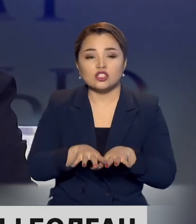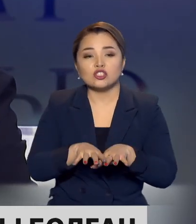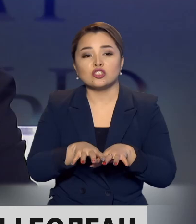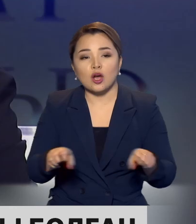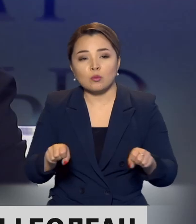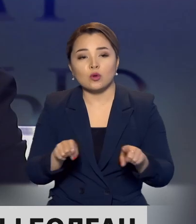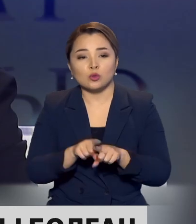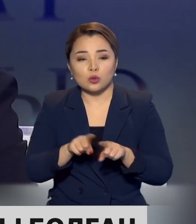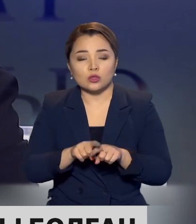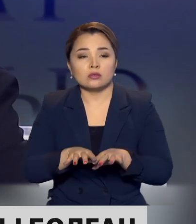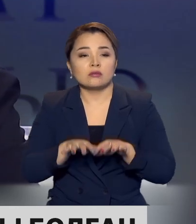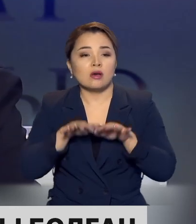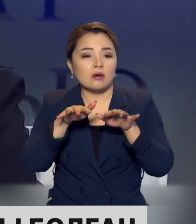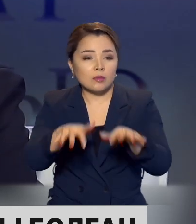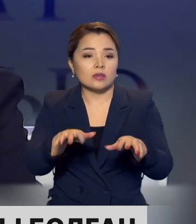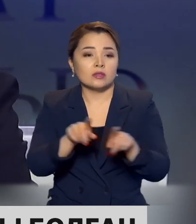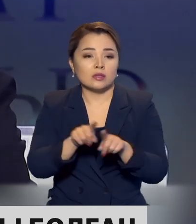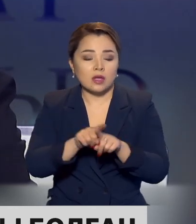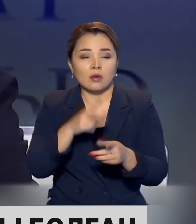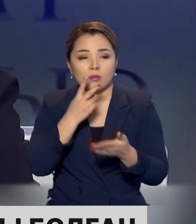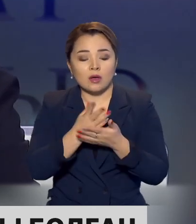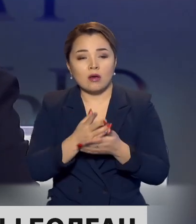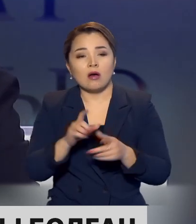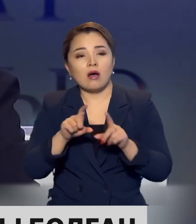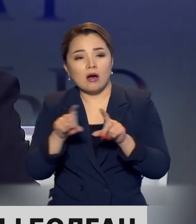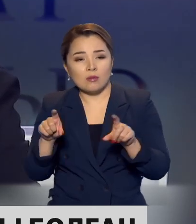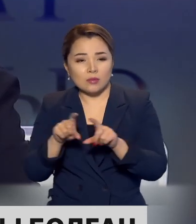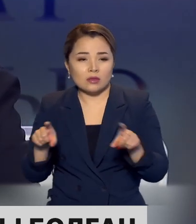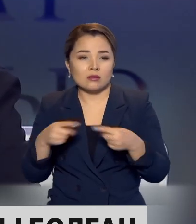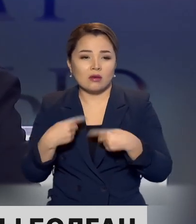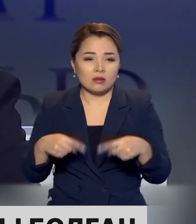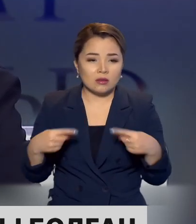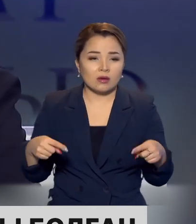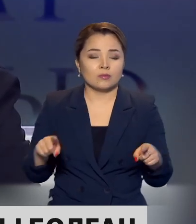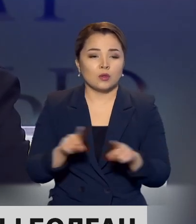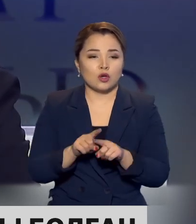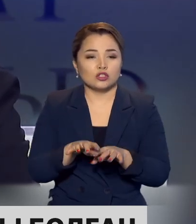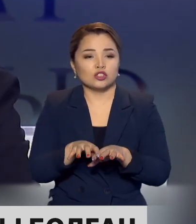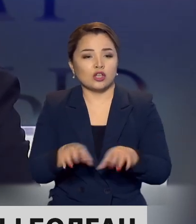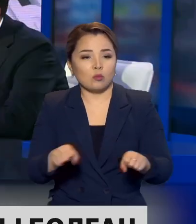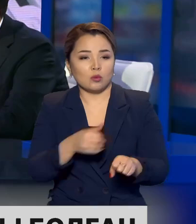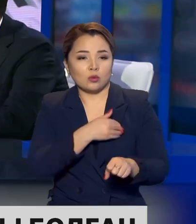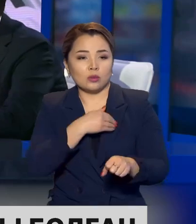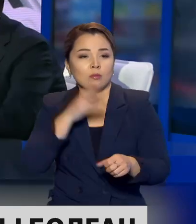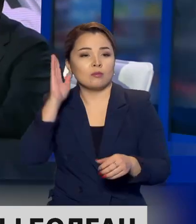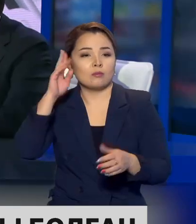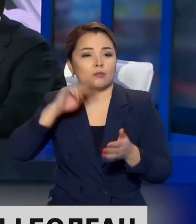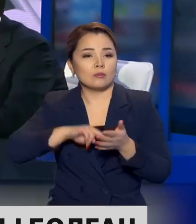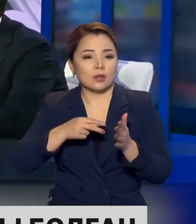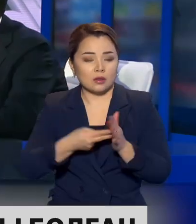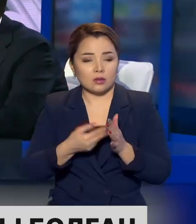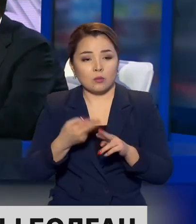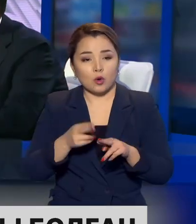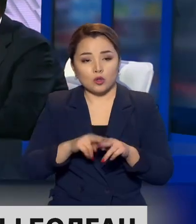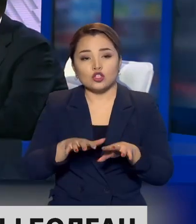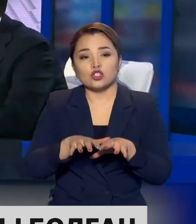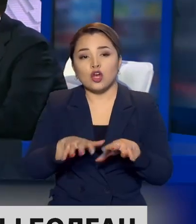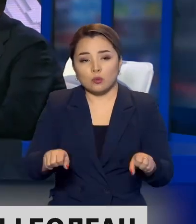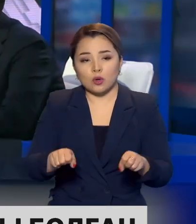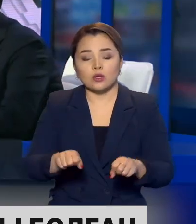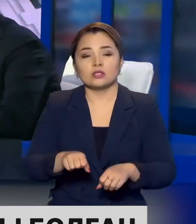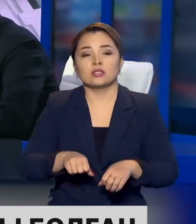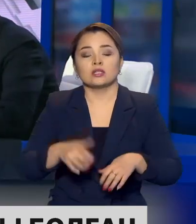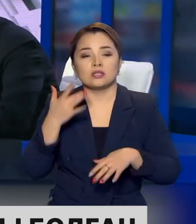шабуылдарды ұйымдастыру, басқа да жаңа объектілерге шабуылды ұйымдастыру. Бұндай шабуылдарды